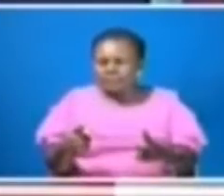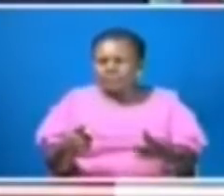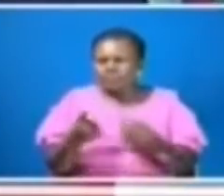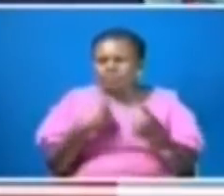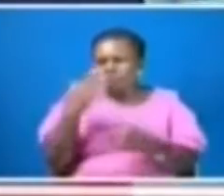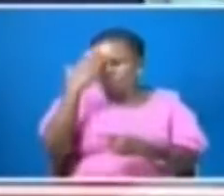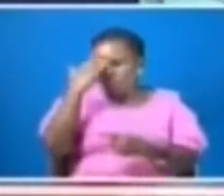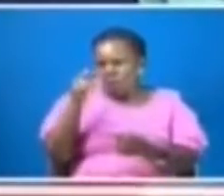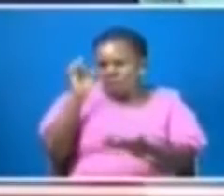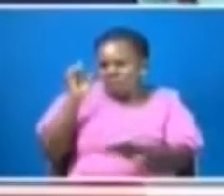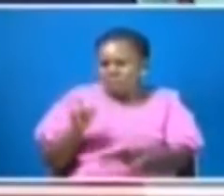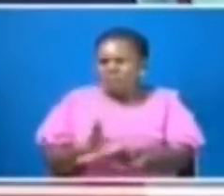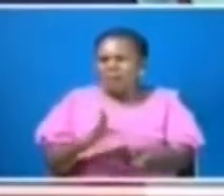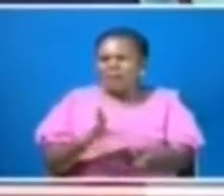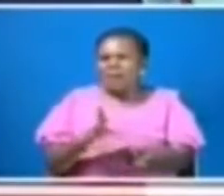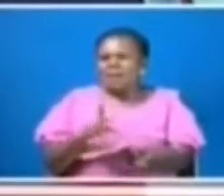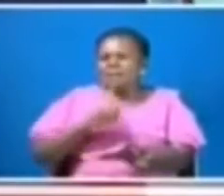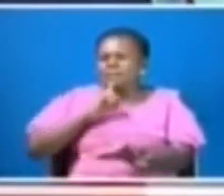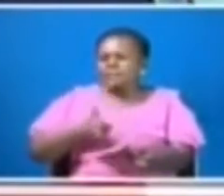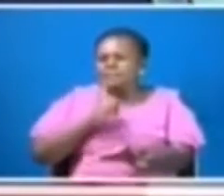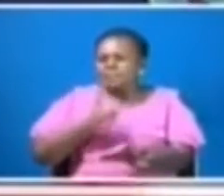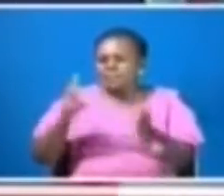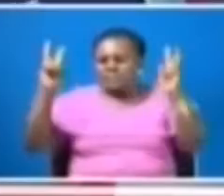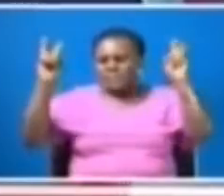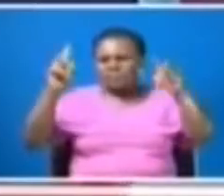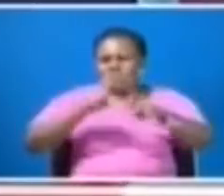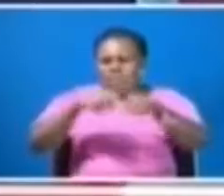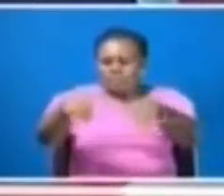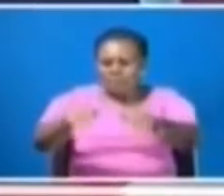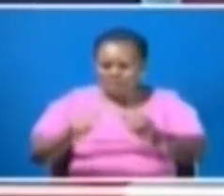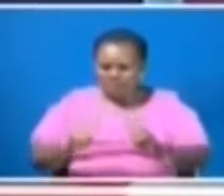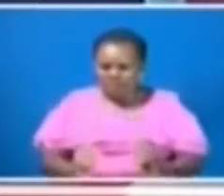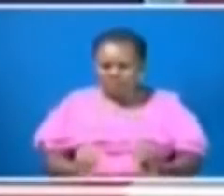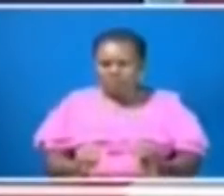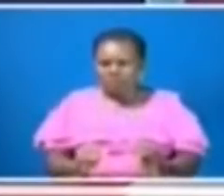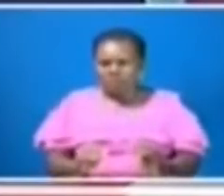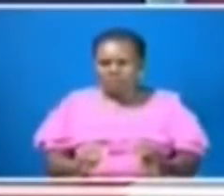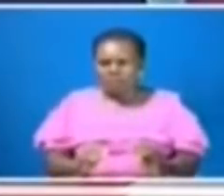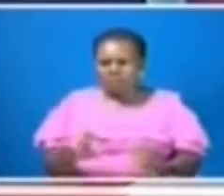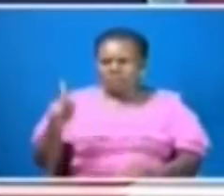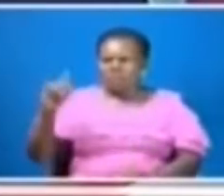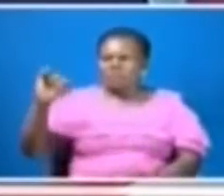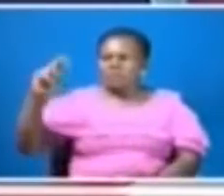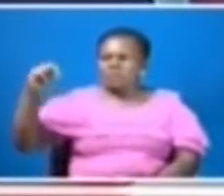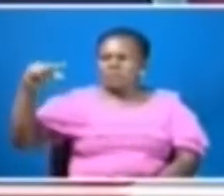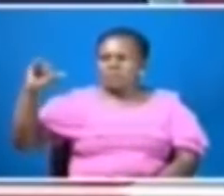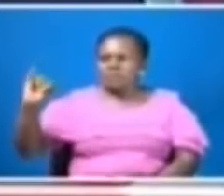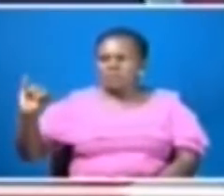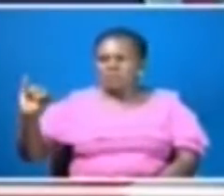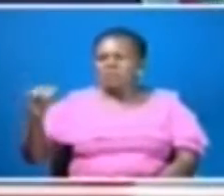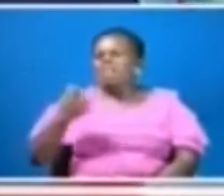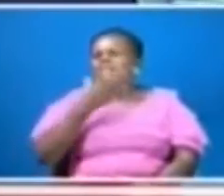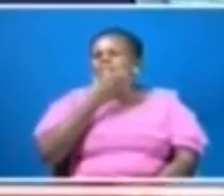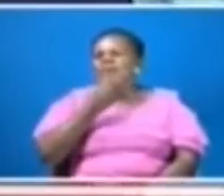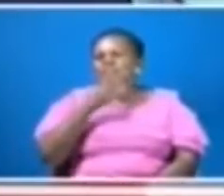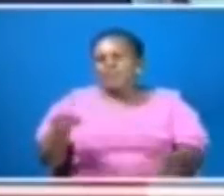why Jumwa was expelled for disrespecting the party during the burial ceremony of Edward Benjamin Kingi Kazungu, the father